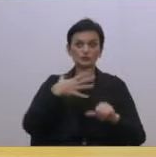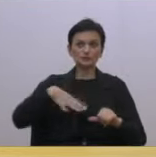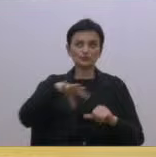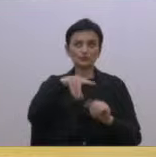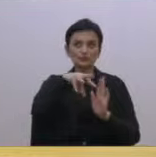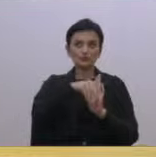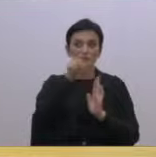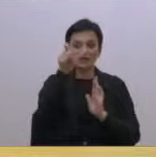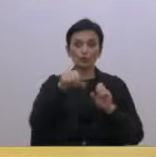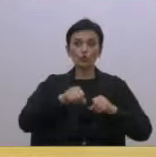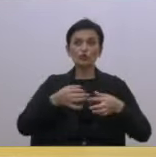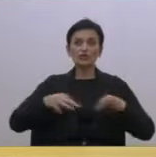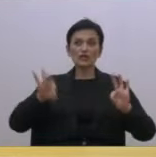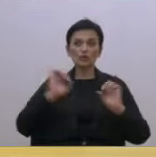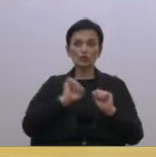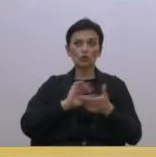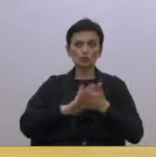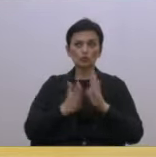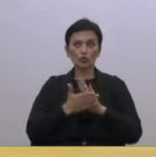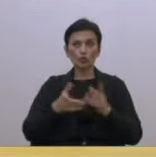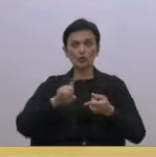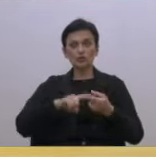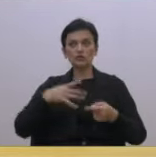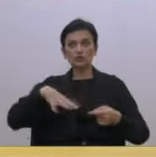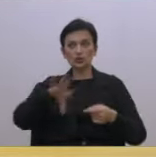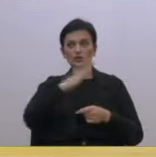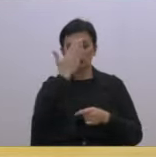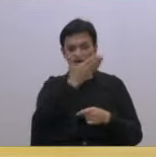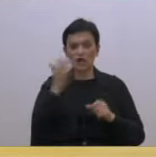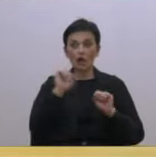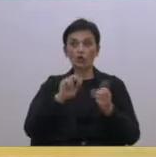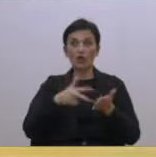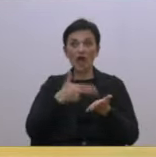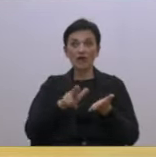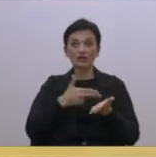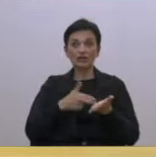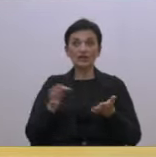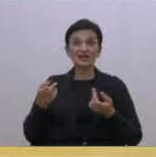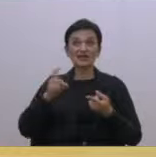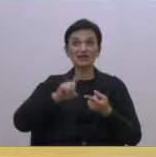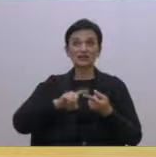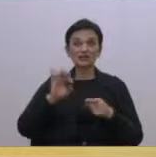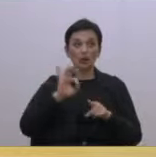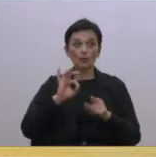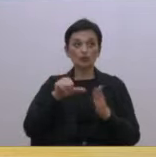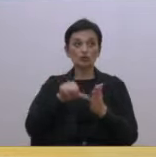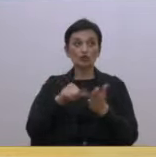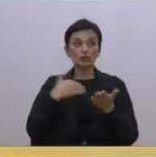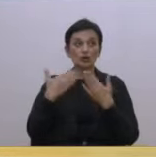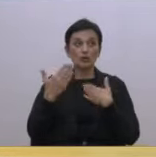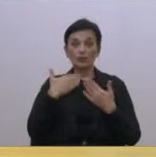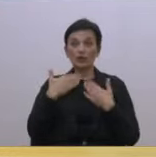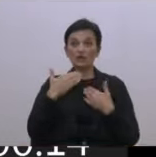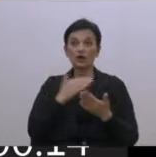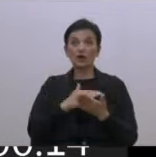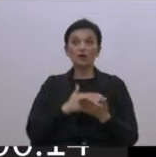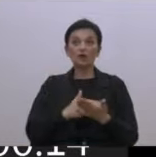Ademis Supremator, Taospre, Dats, Komorov Shesahev, Sakatos, Sakaho, Damsolis, Angarish, Taubaze, Tho Chartered Kentis Regime.